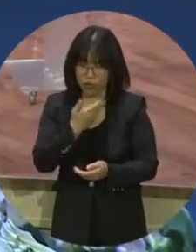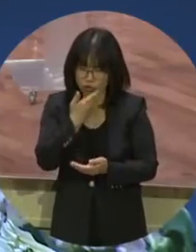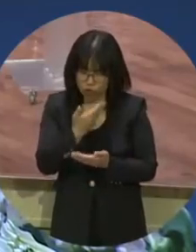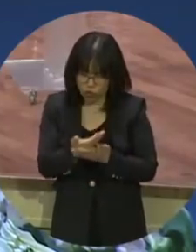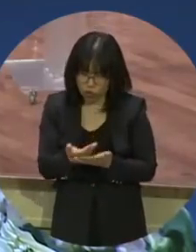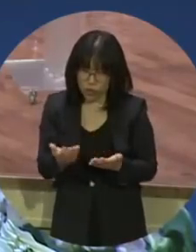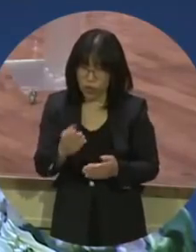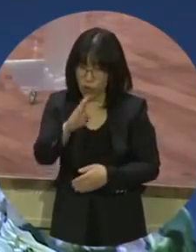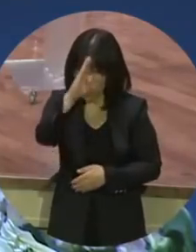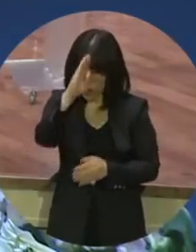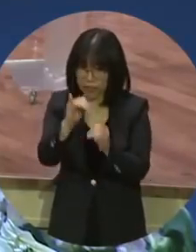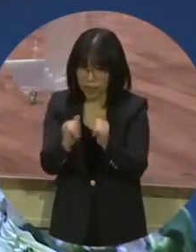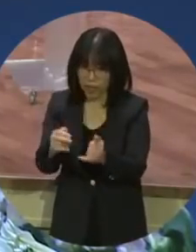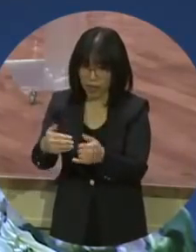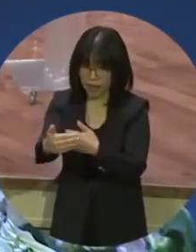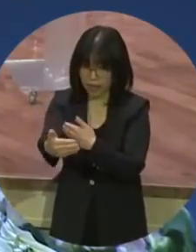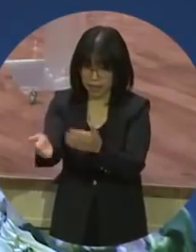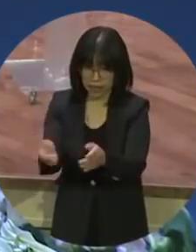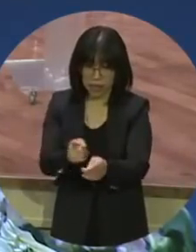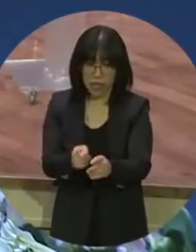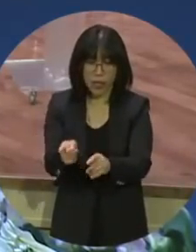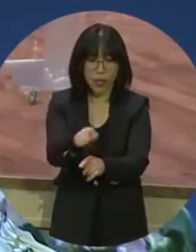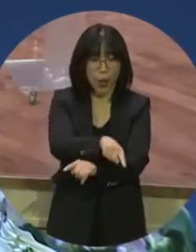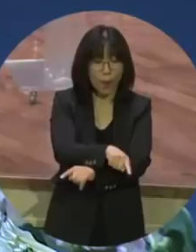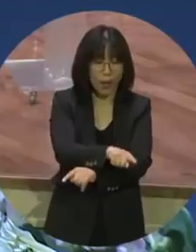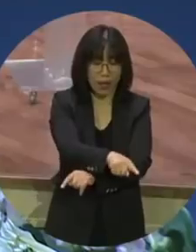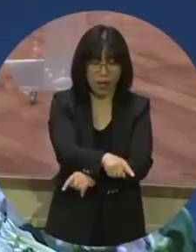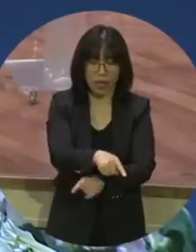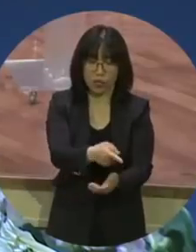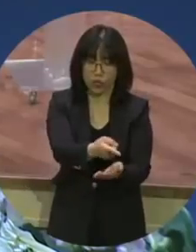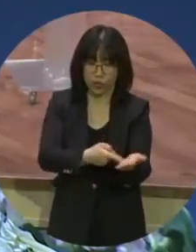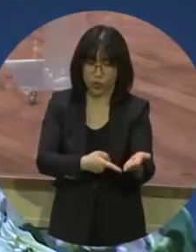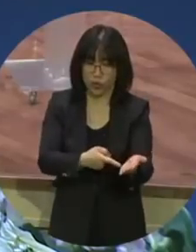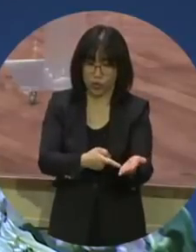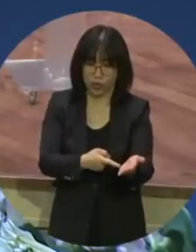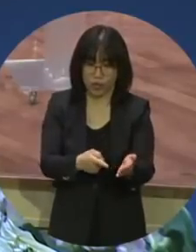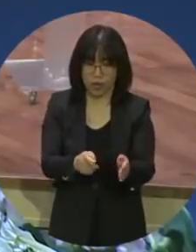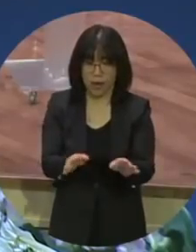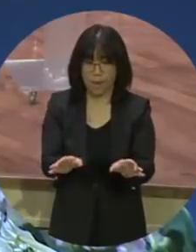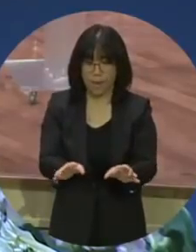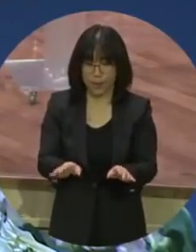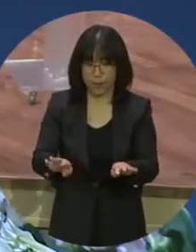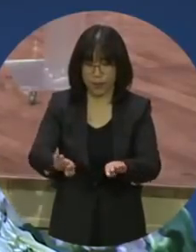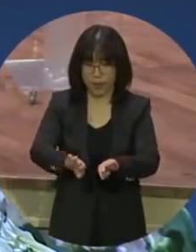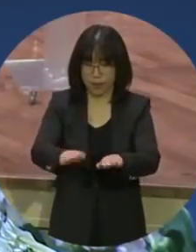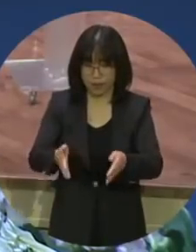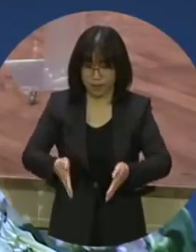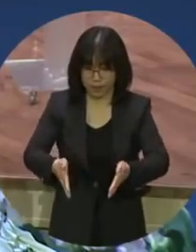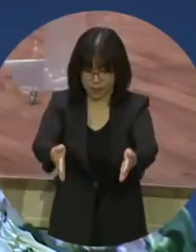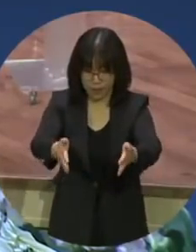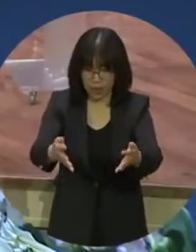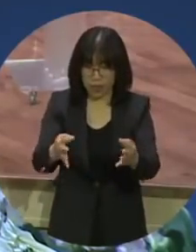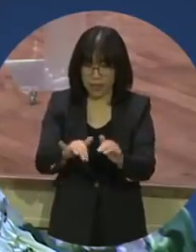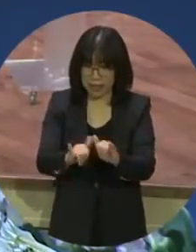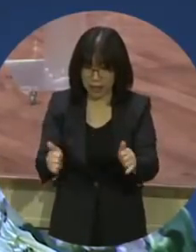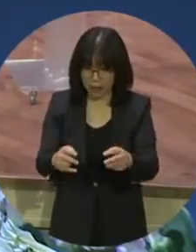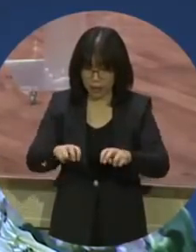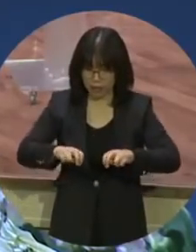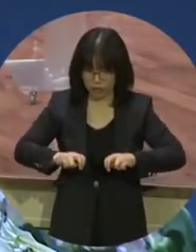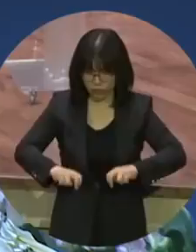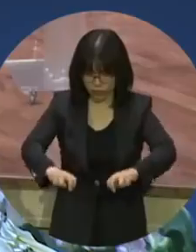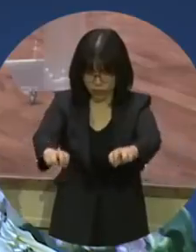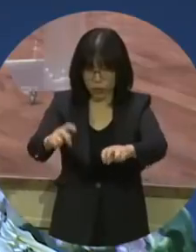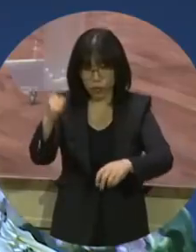그 중환자실 맞은편에는 바로 수술실이 있습니다. 그 사이에 복도 대기실에 수많은 사람들이 앉아있는데 아마